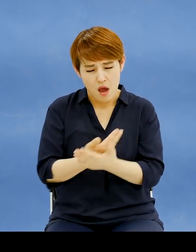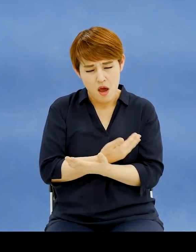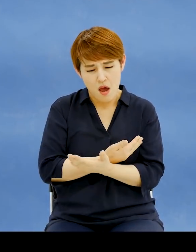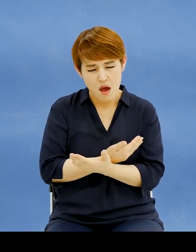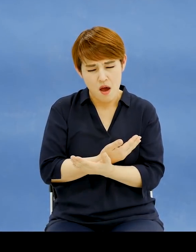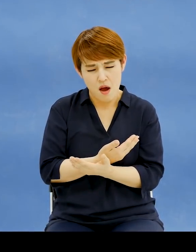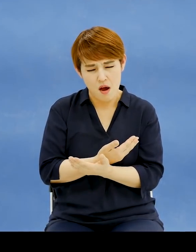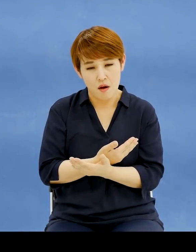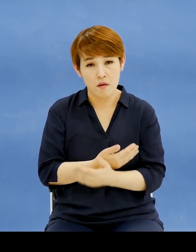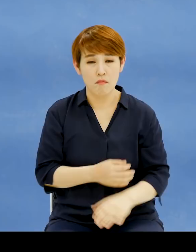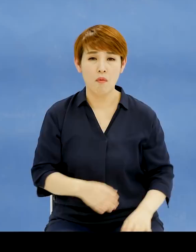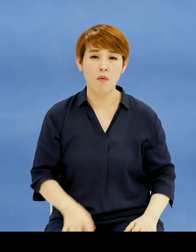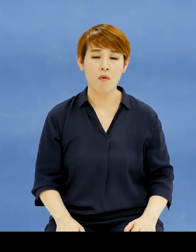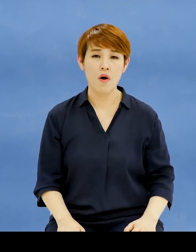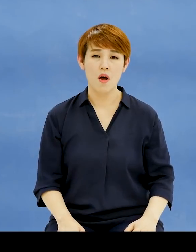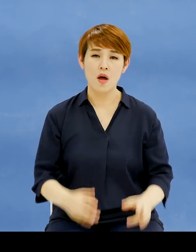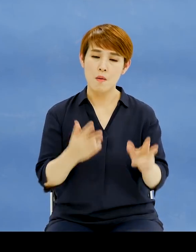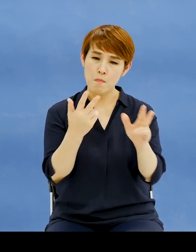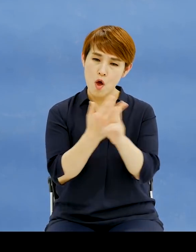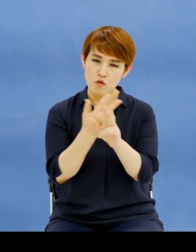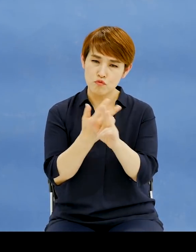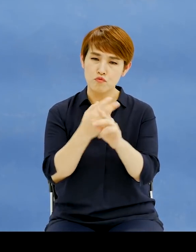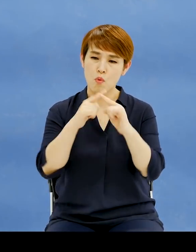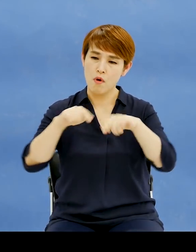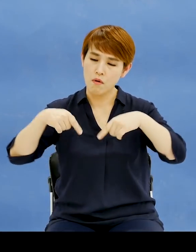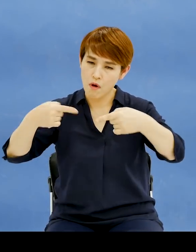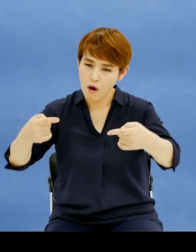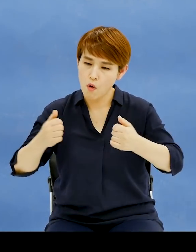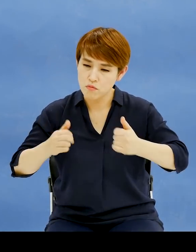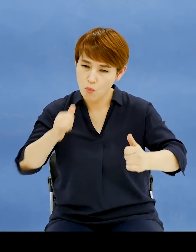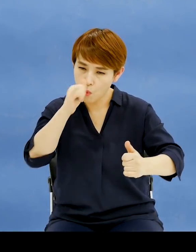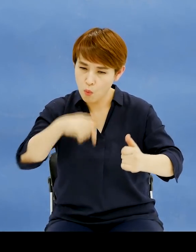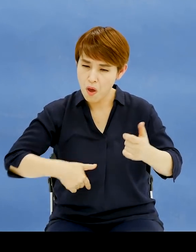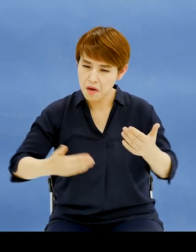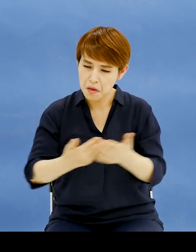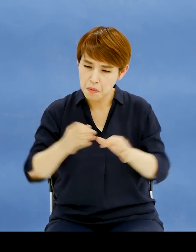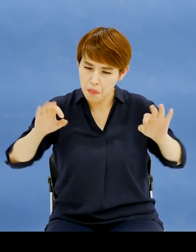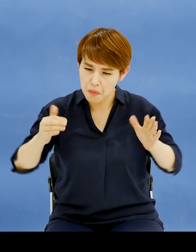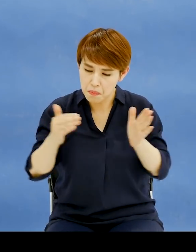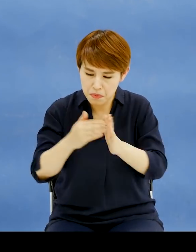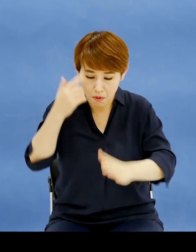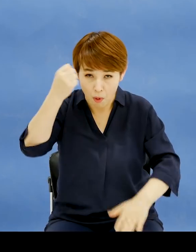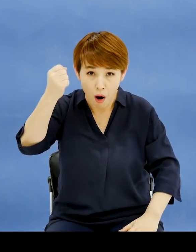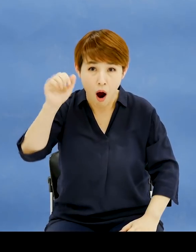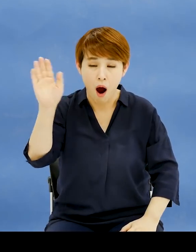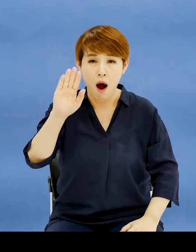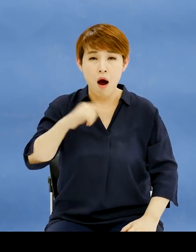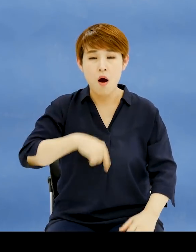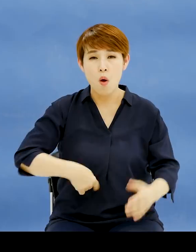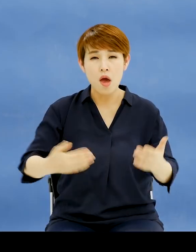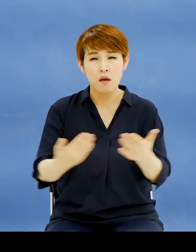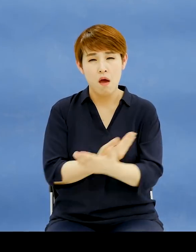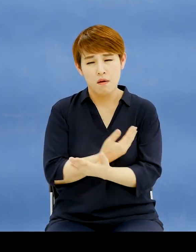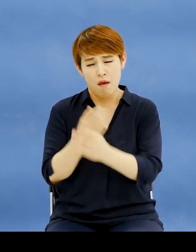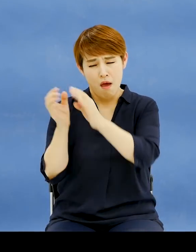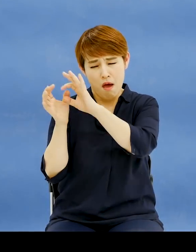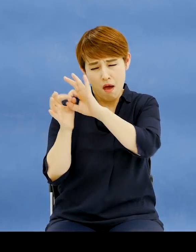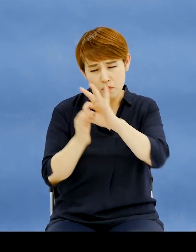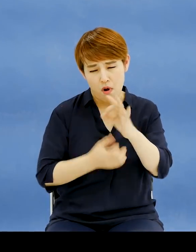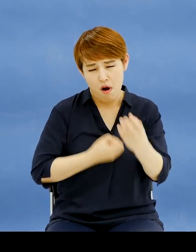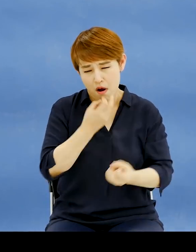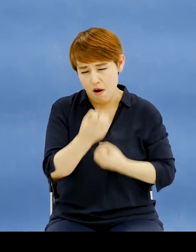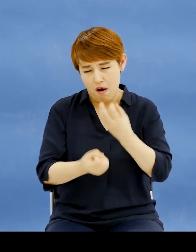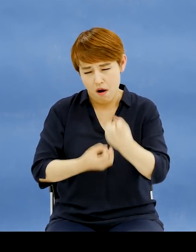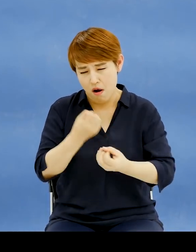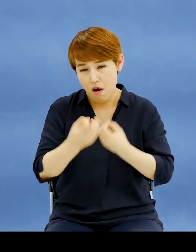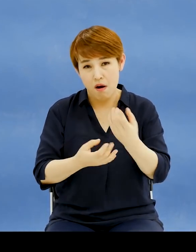그렇게 제가 회개할 게 많은지 몰랐어요. 매주 교회 가고 교회에서 열심히 섬기니까. 네. 그래서 계속 회개를 하는데 회개가 안